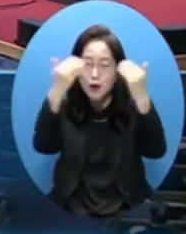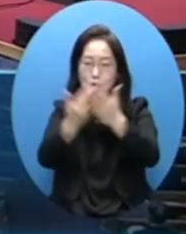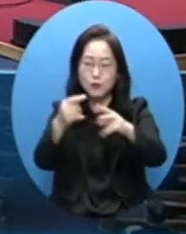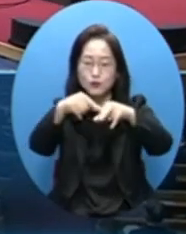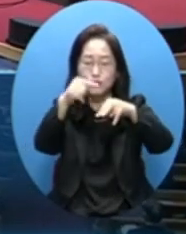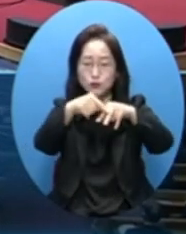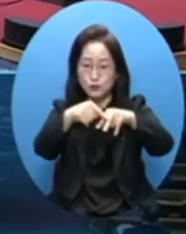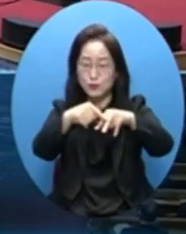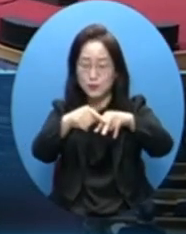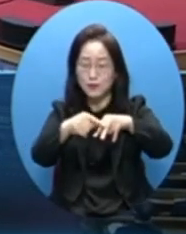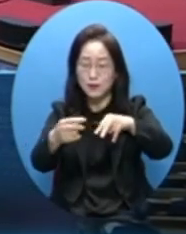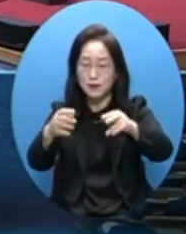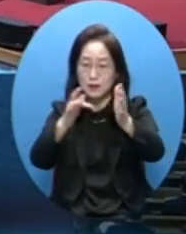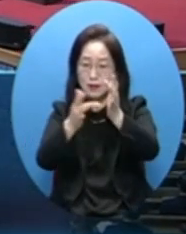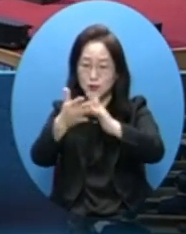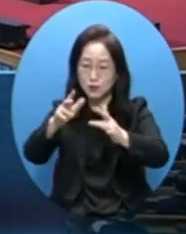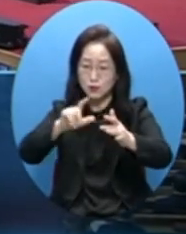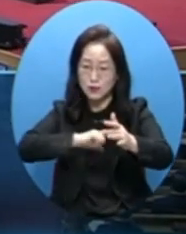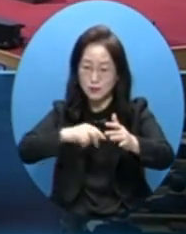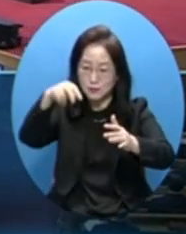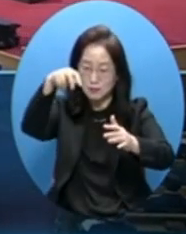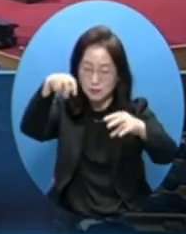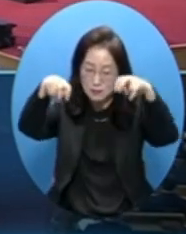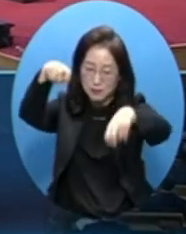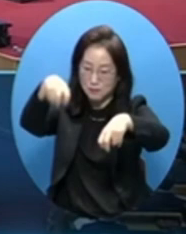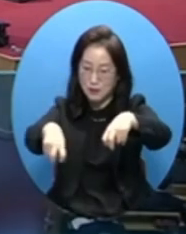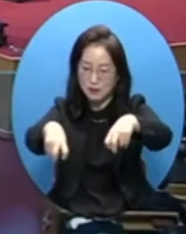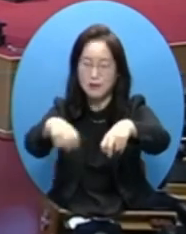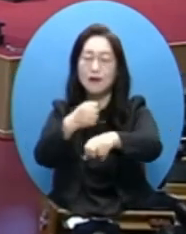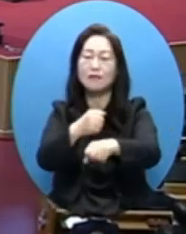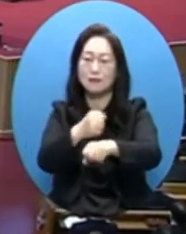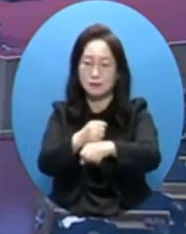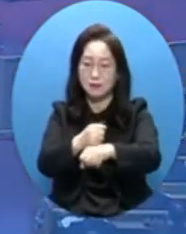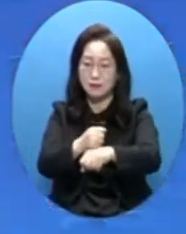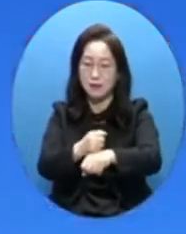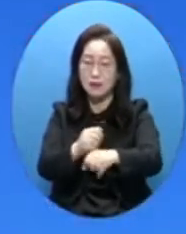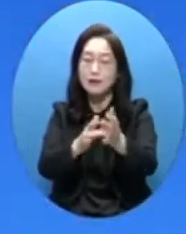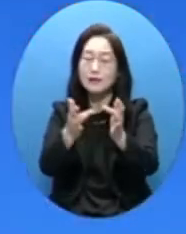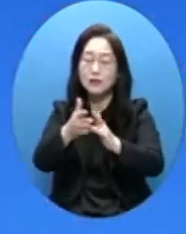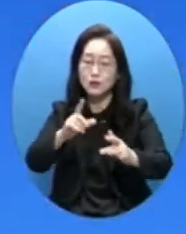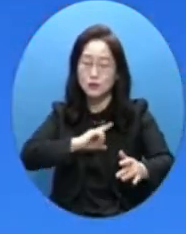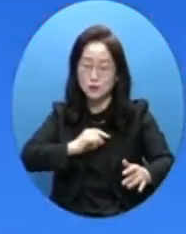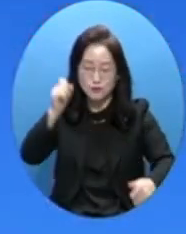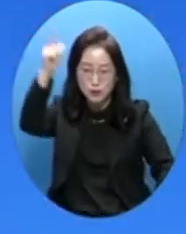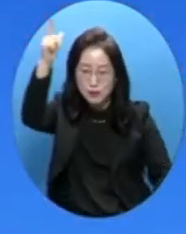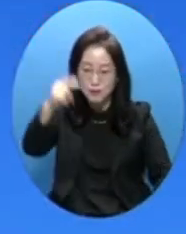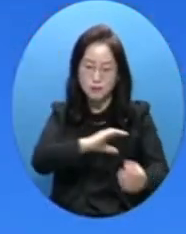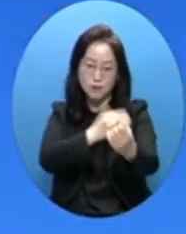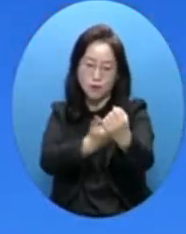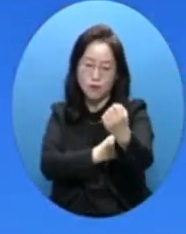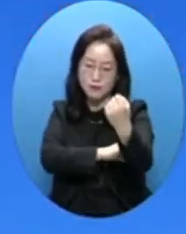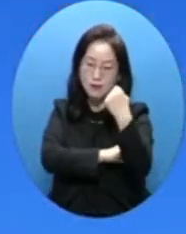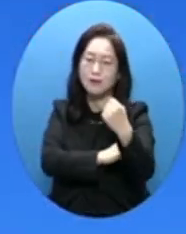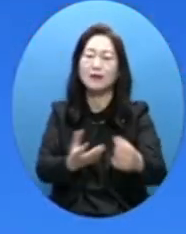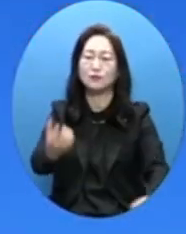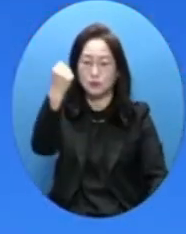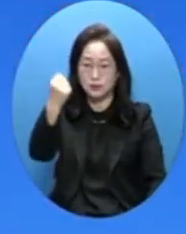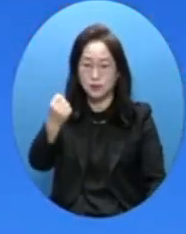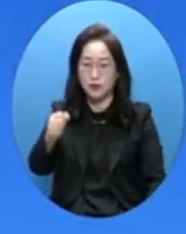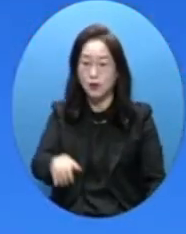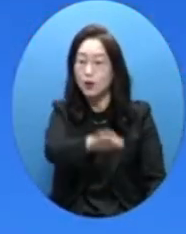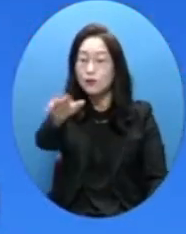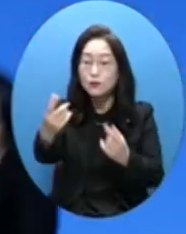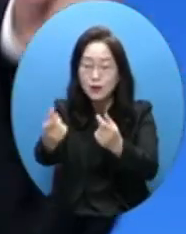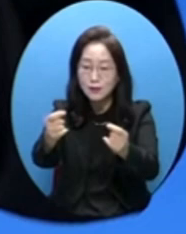예수의 이름에 꿇게 하시고 예수를 믿는 우리가 이 위대한 권세를 갖고 있는 것입니다. 우리가 예수 그리스도의 이름으로